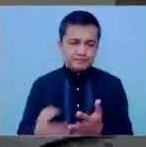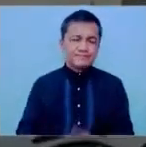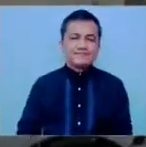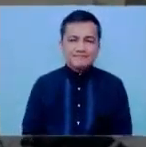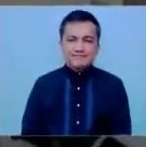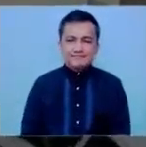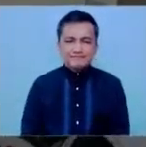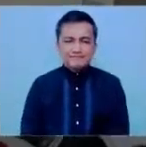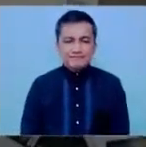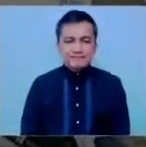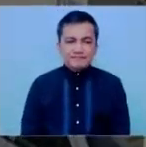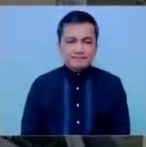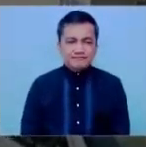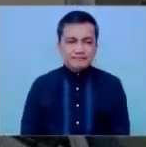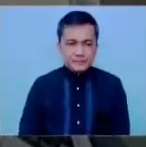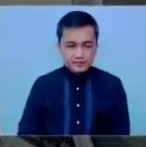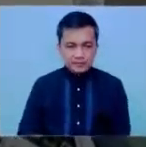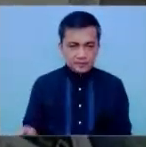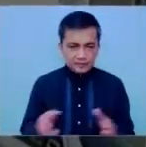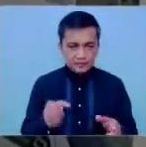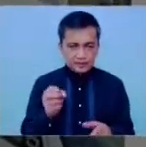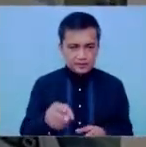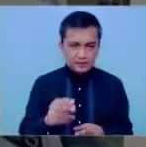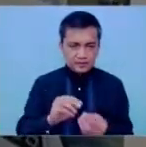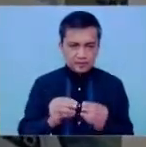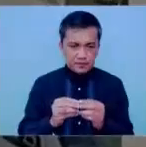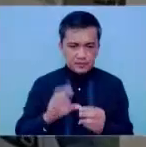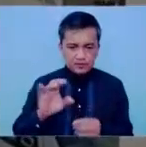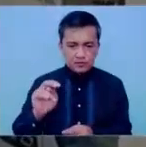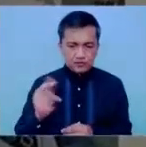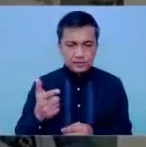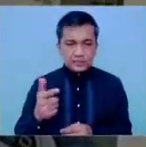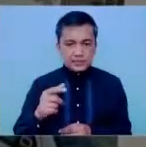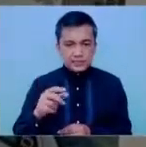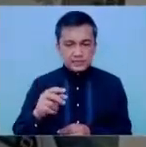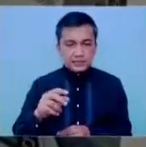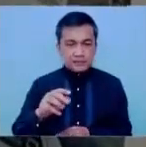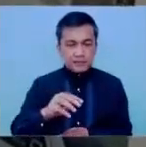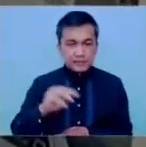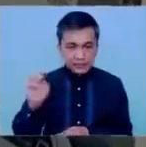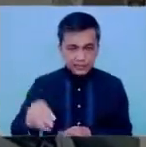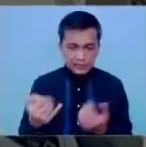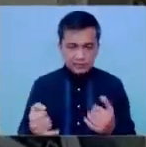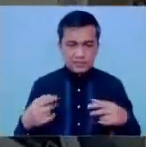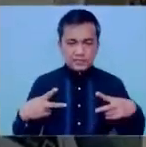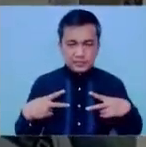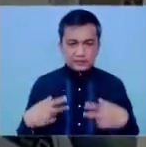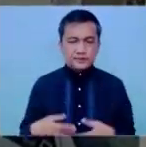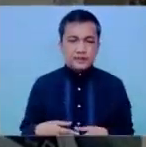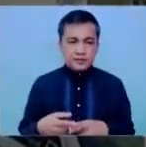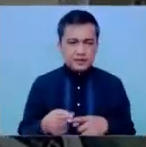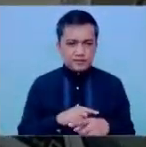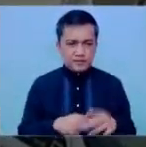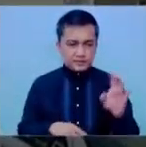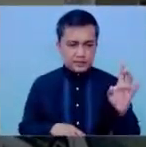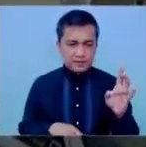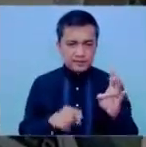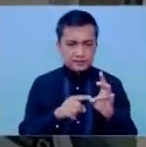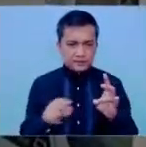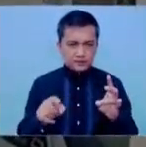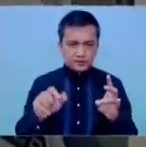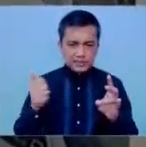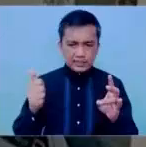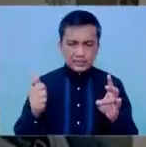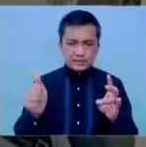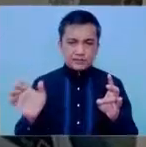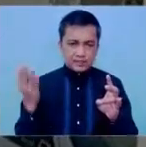Samantala, implemented pa rin ang number coding scheme sa Metro Manila ngayong holiday season. Mula yan alas 7 hanggang alas 10 ng